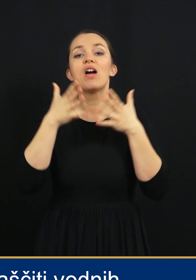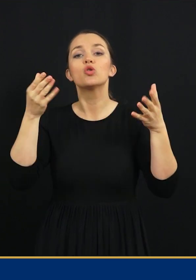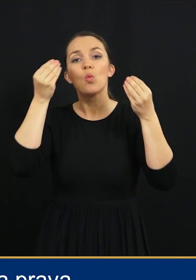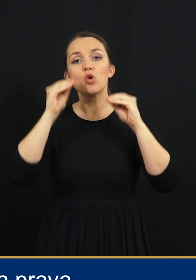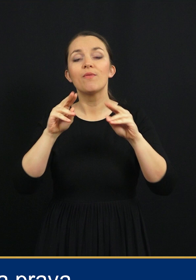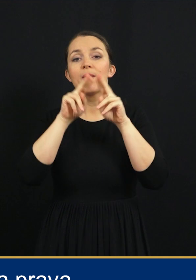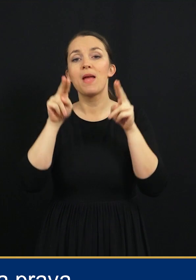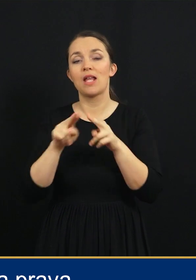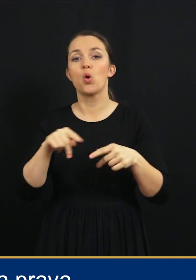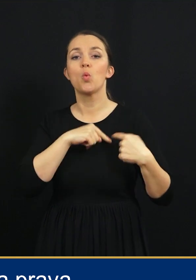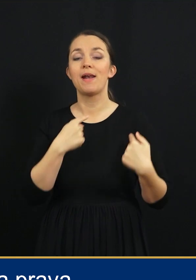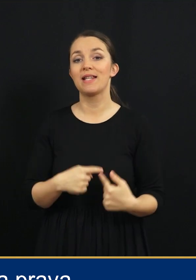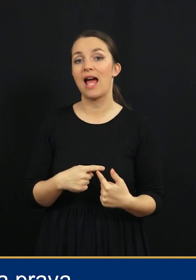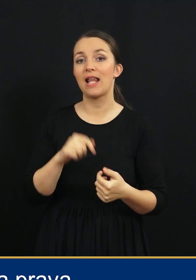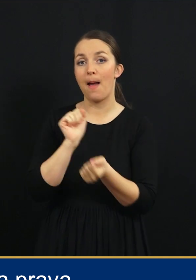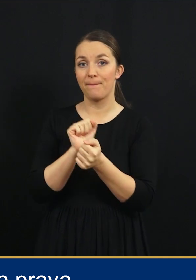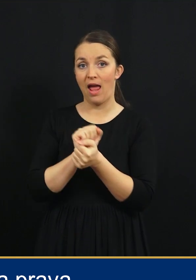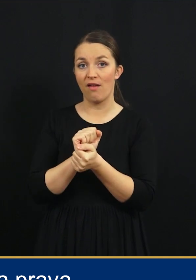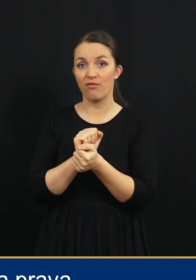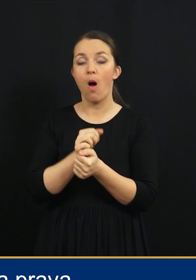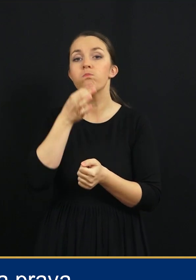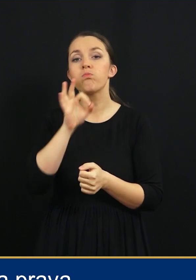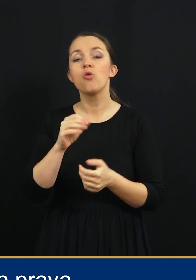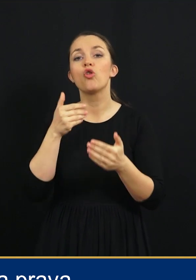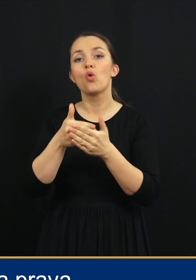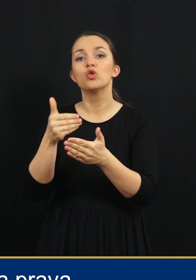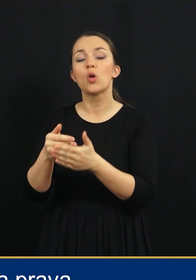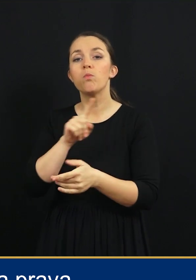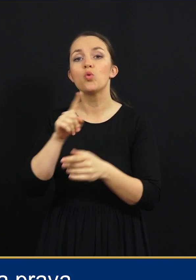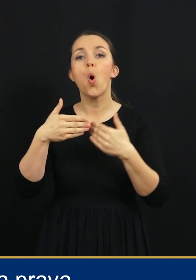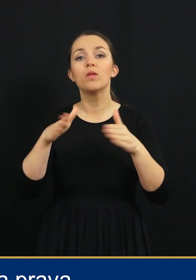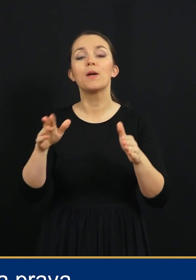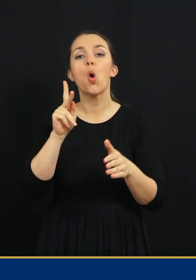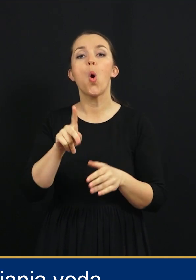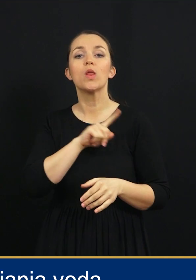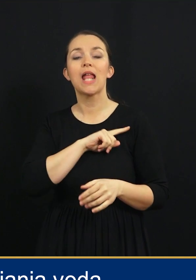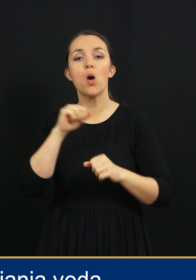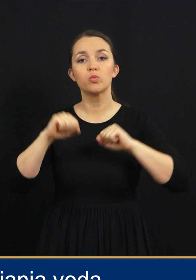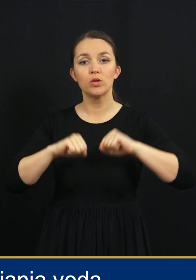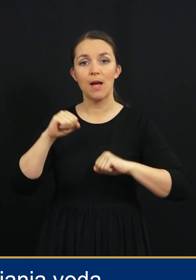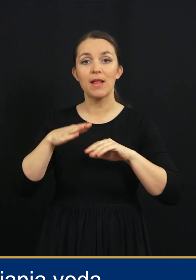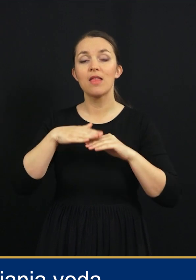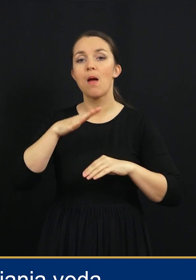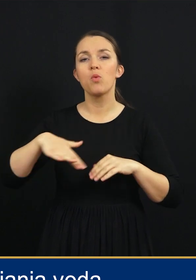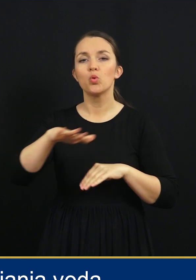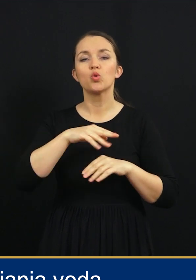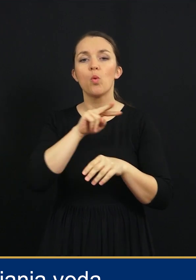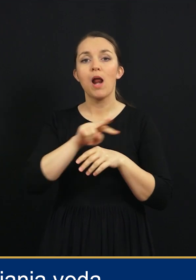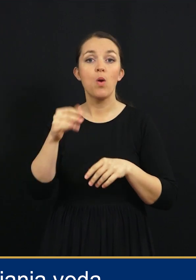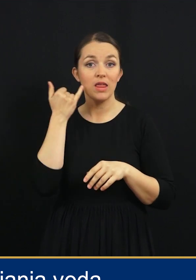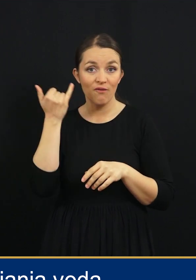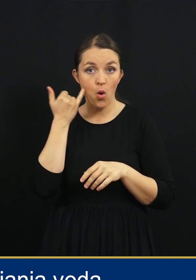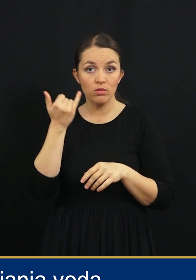upoštevanjem mednarodnega humanitarnega prava, boljšemu dostopu do odprtokodnega usposabljanja na področju upravljanja